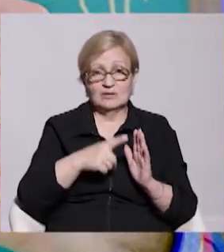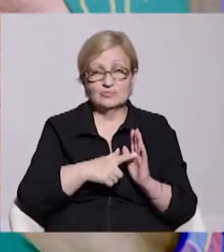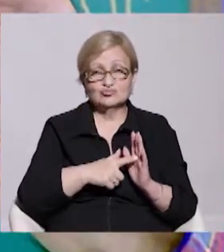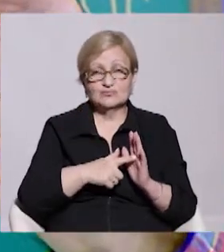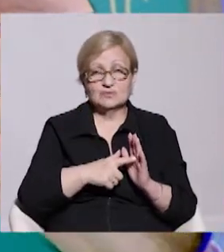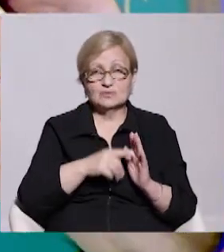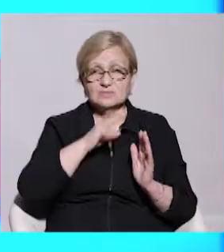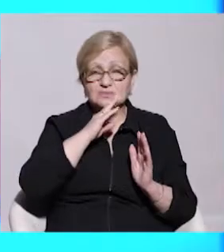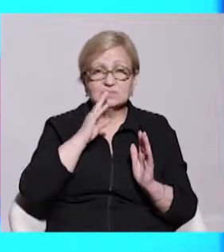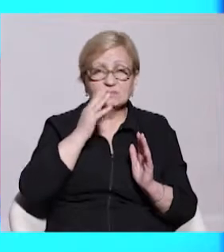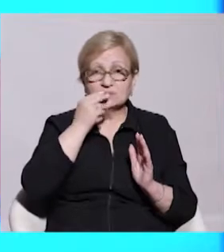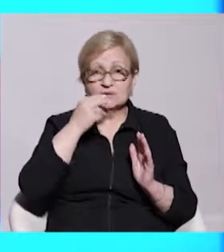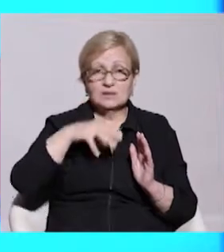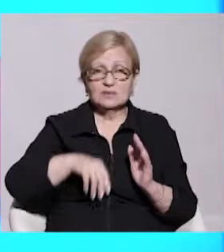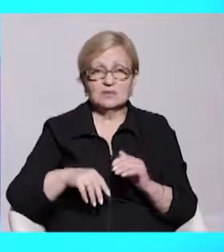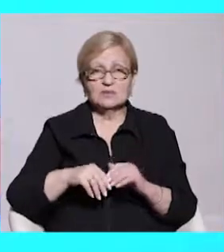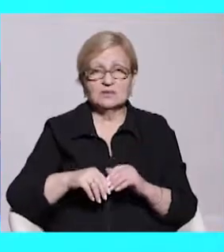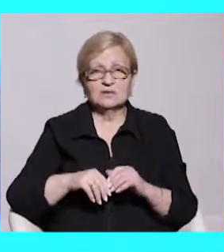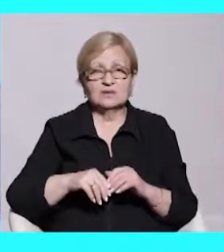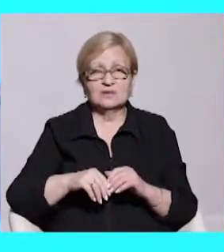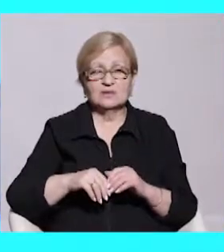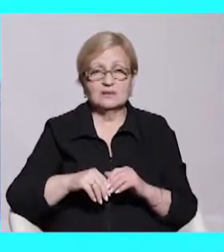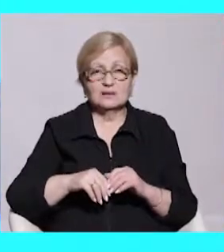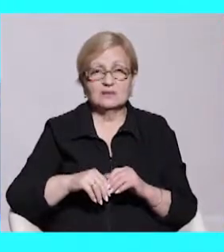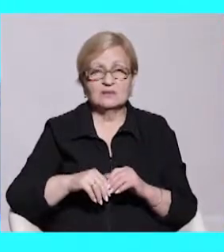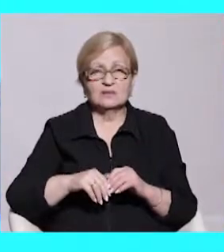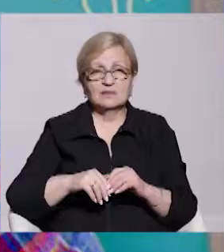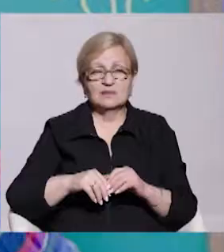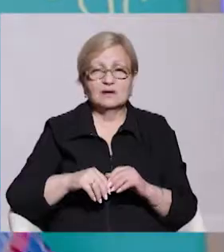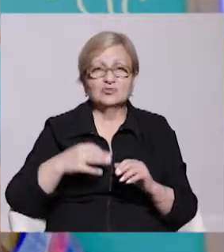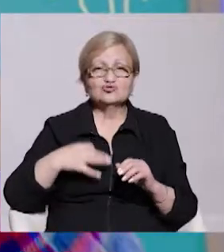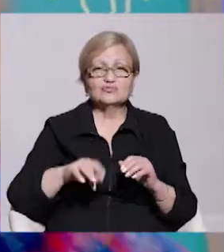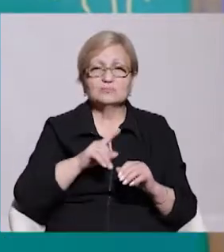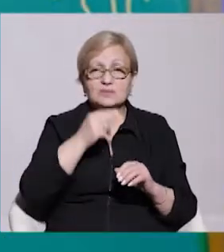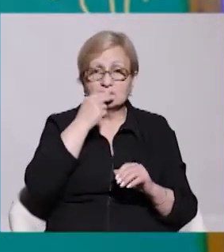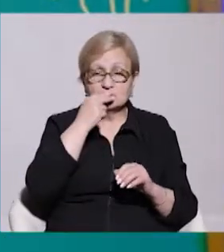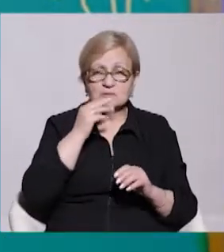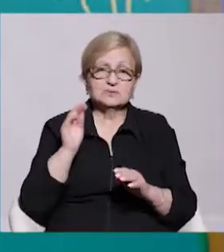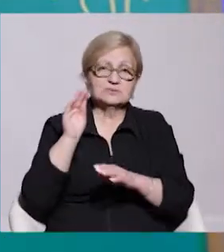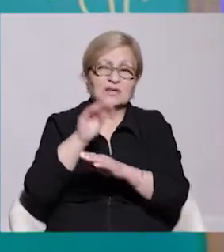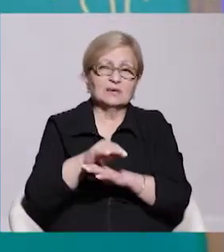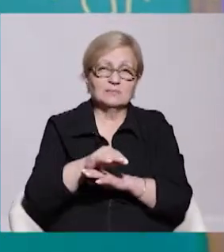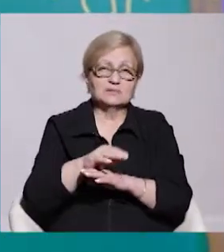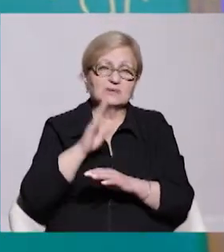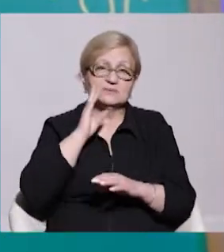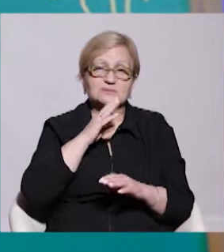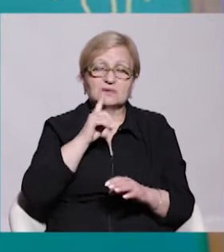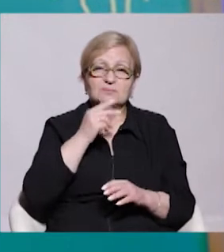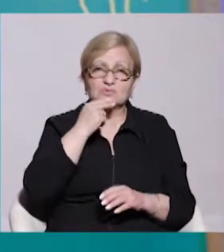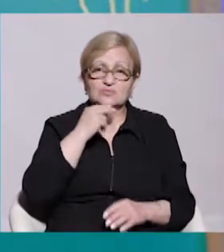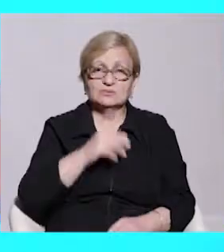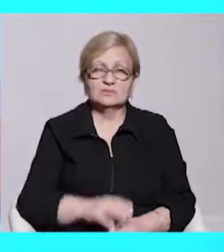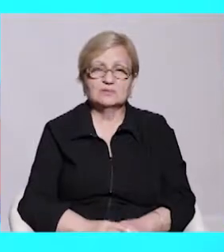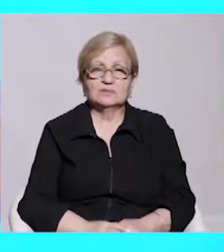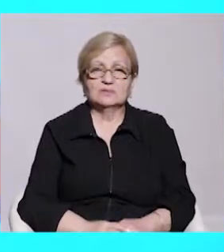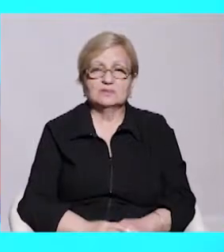კილოგრამი დედამ შეჭამა. ანუ შვილმა რაც შეჭამა, იმას ემატება ის, რაც დედამ შეჭამა. ესე იგი,